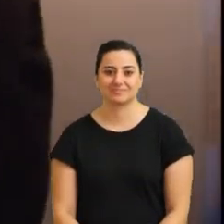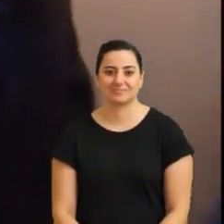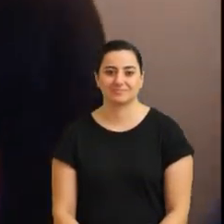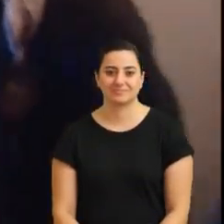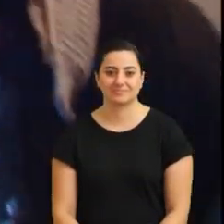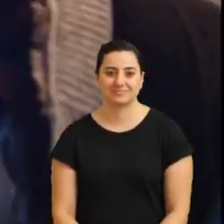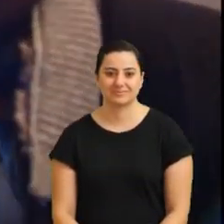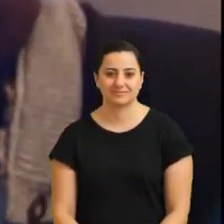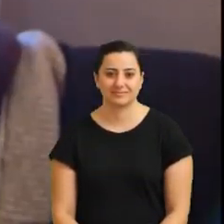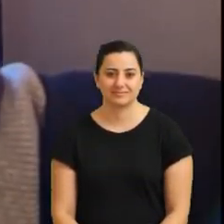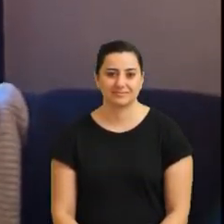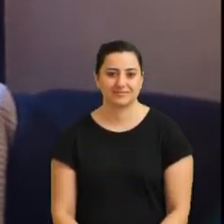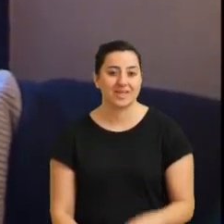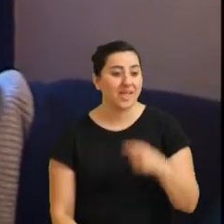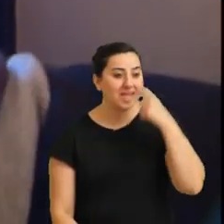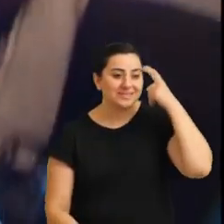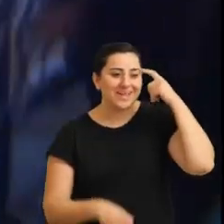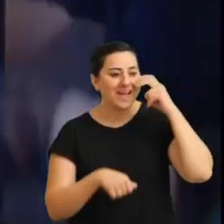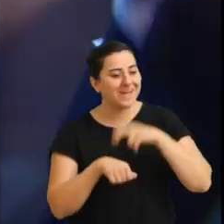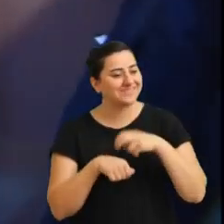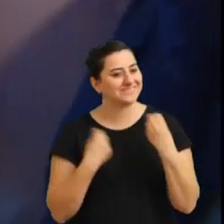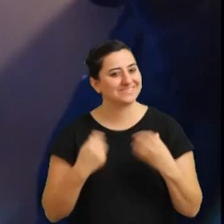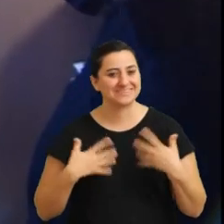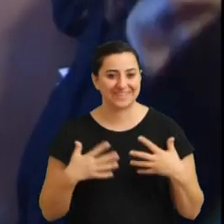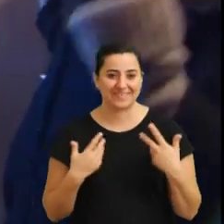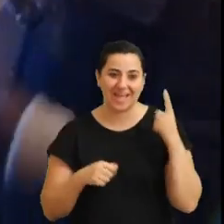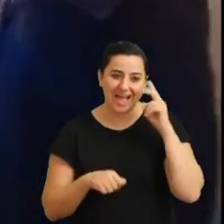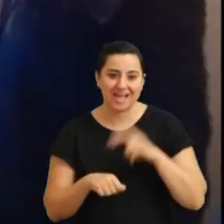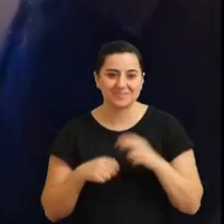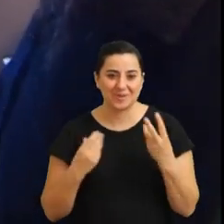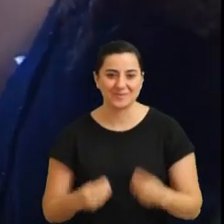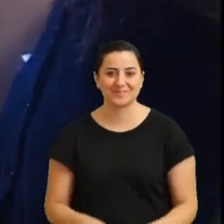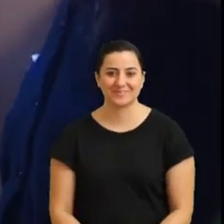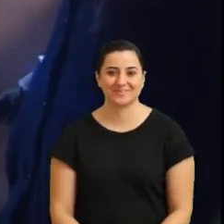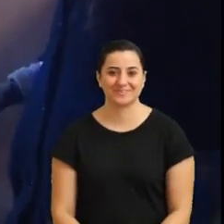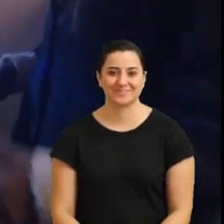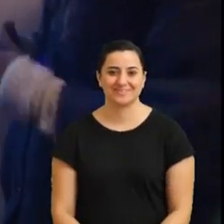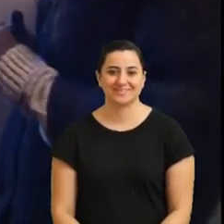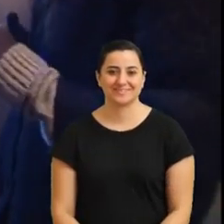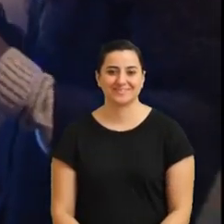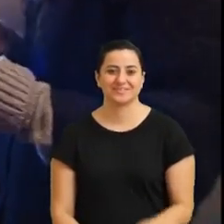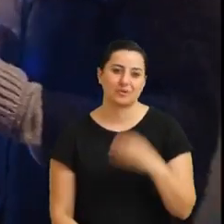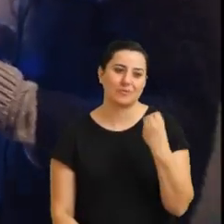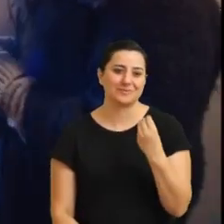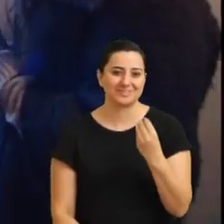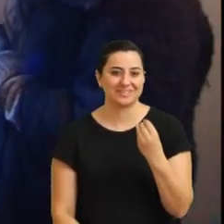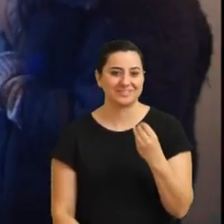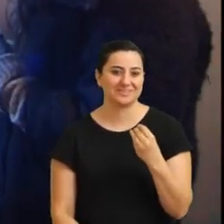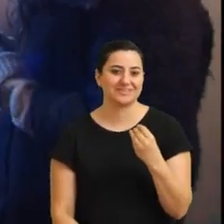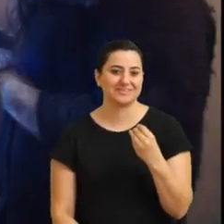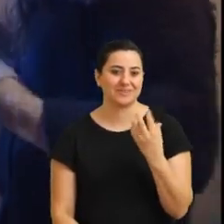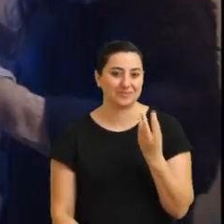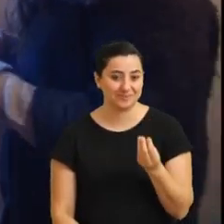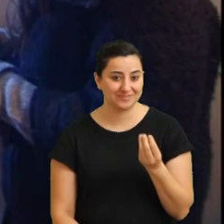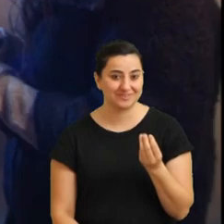kadar güzel, bir eski anılarımız tazelendi, hatırlarımız birbirlerimize. Çok güzel. İş o